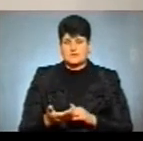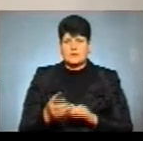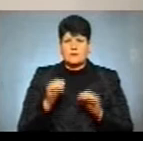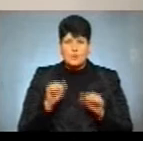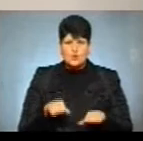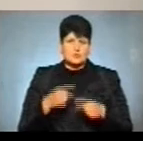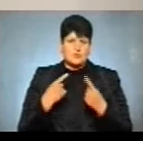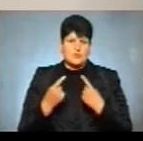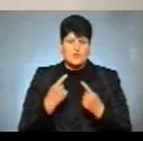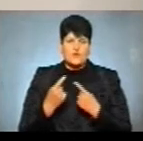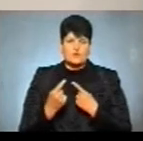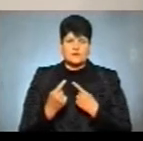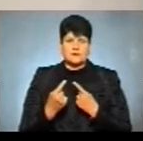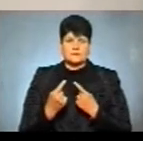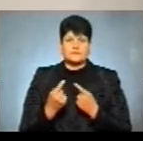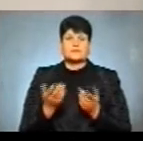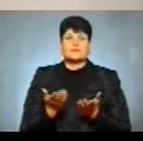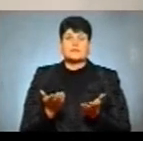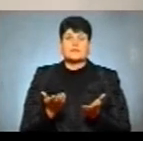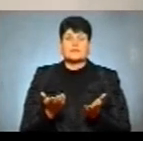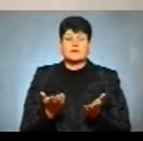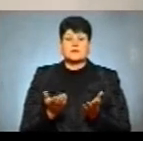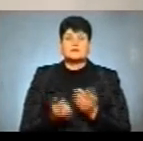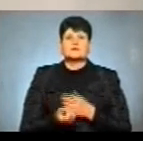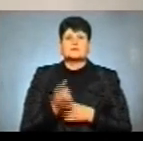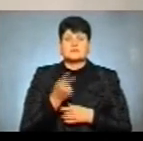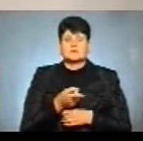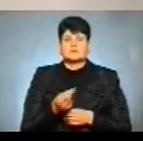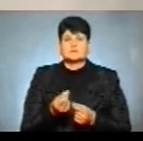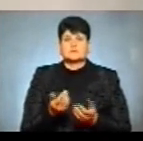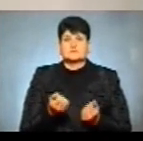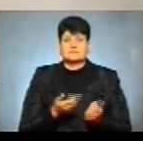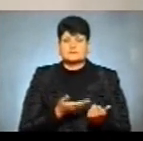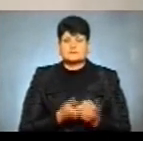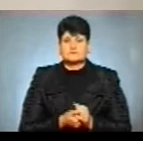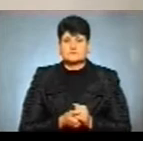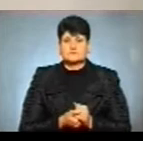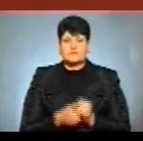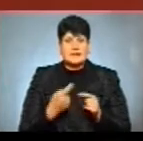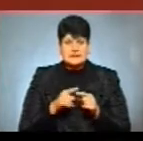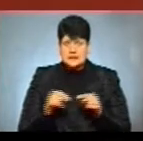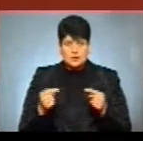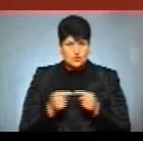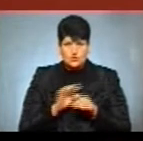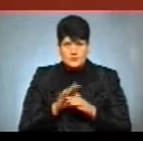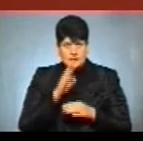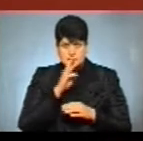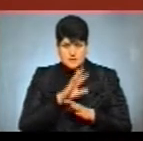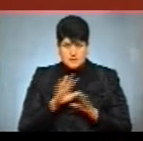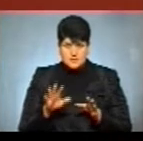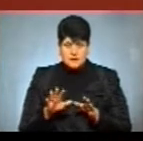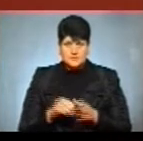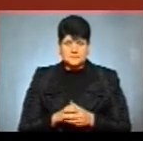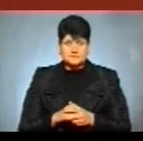ми можемо говорити, от де джерела її походження цієї готівки. Тобто точно не заробітна плата, те, що задекларовано